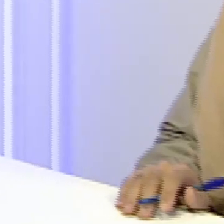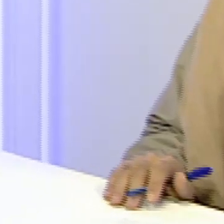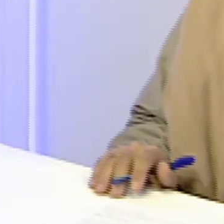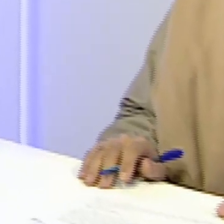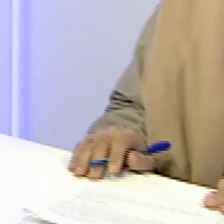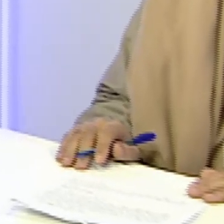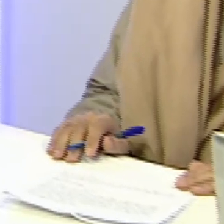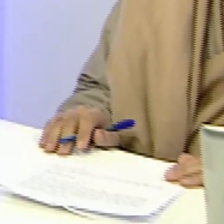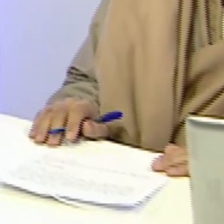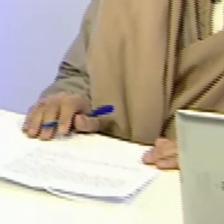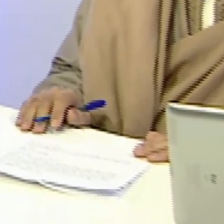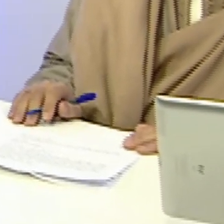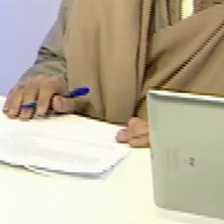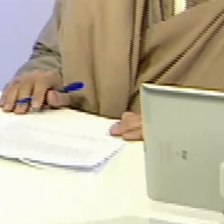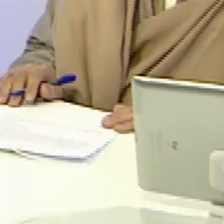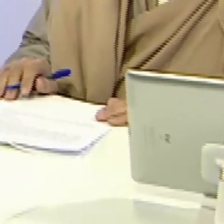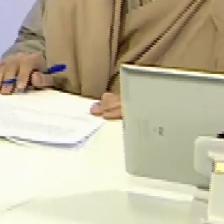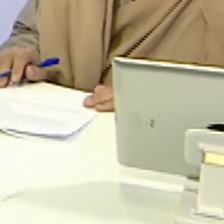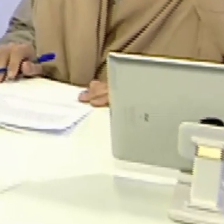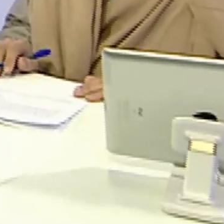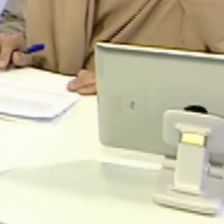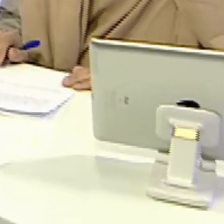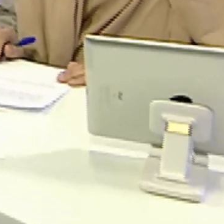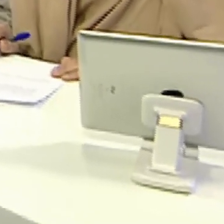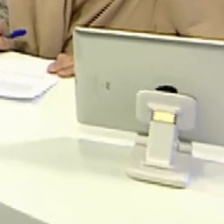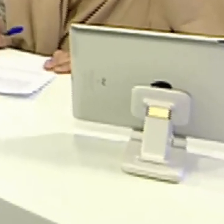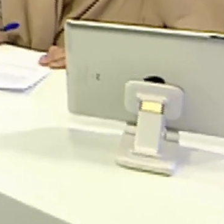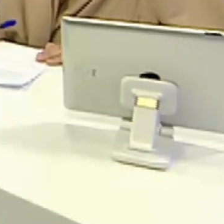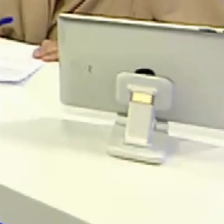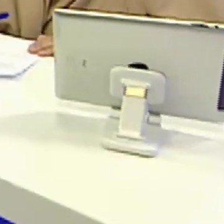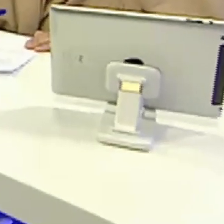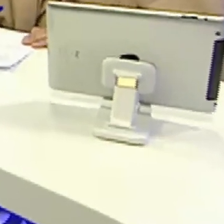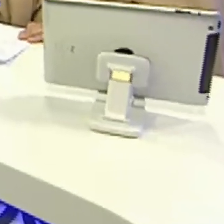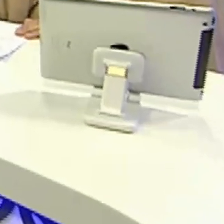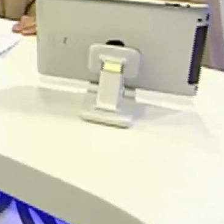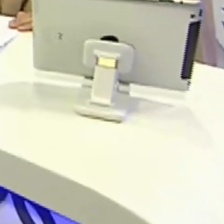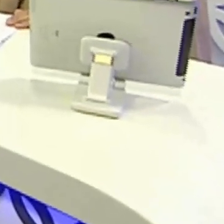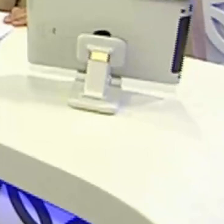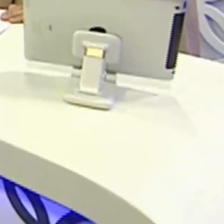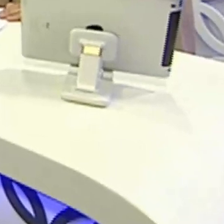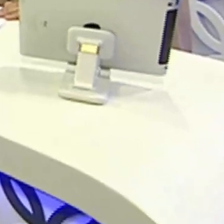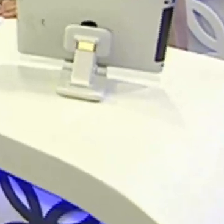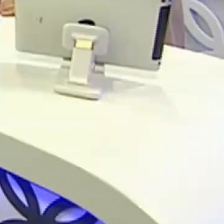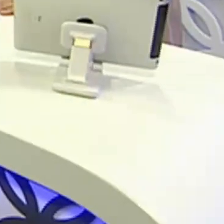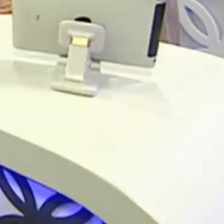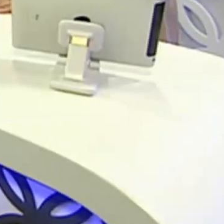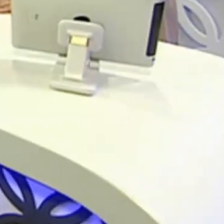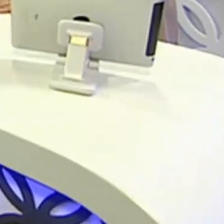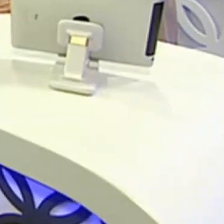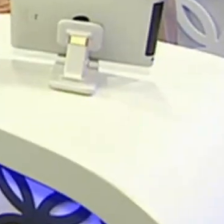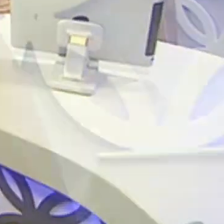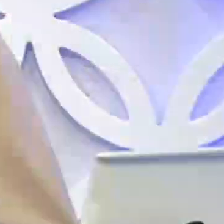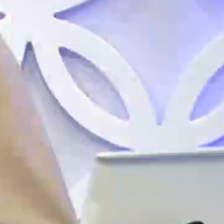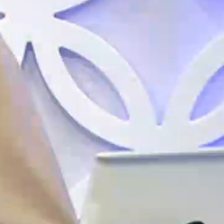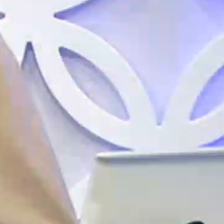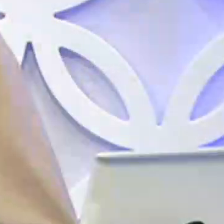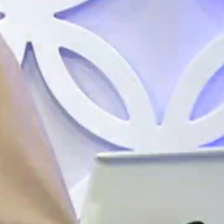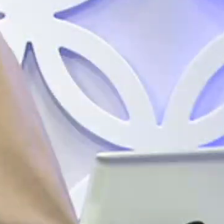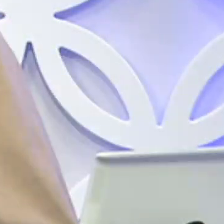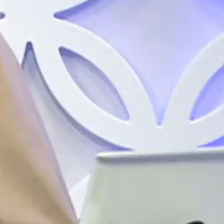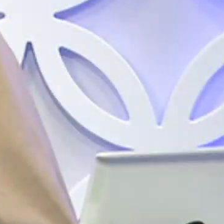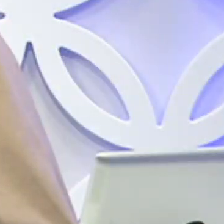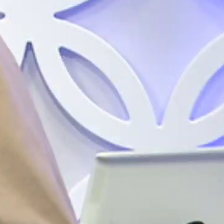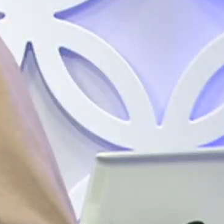وكم كانوا لحاجتنا حضورا سمعنا واسألوا العلماء